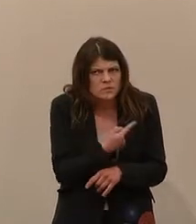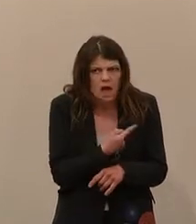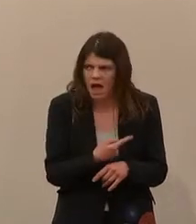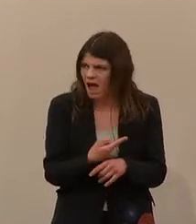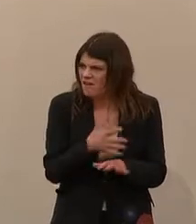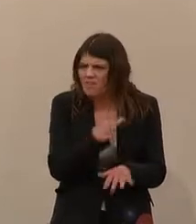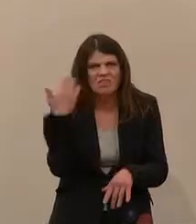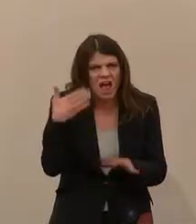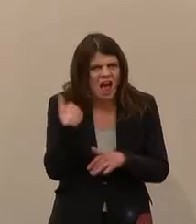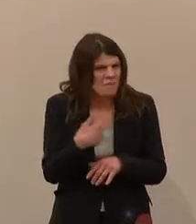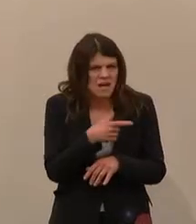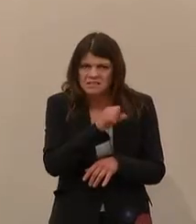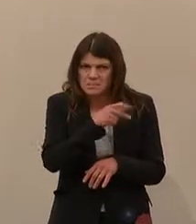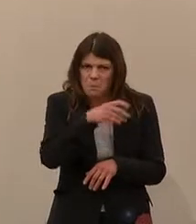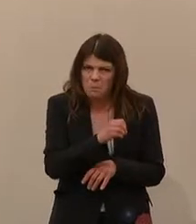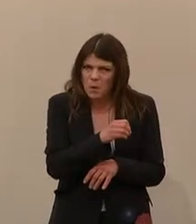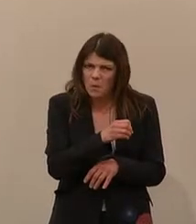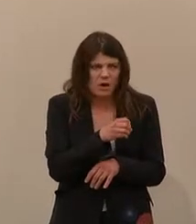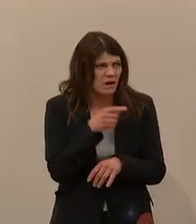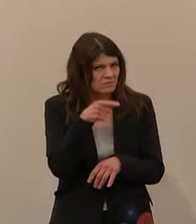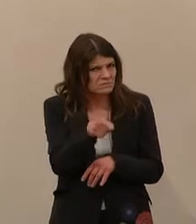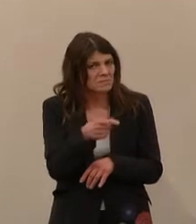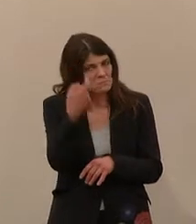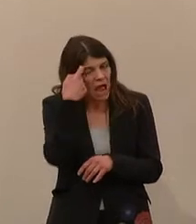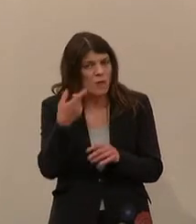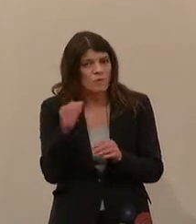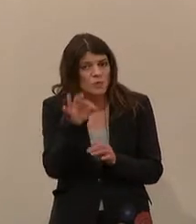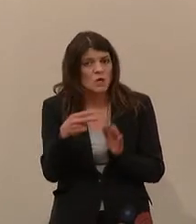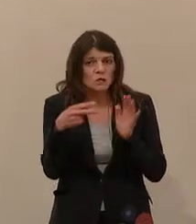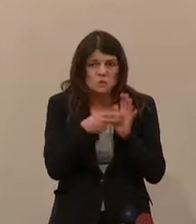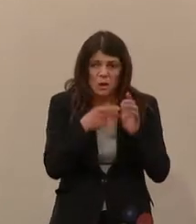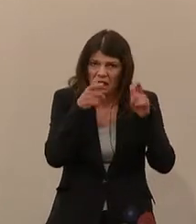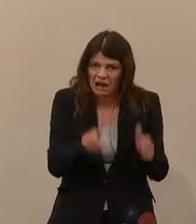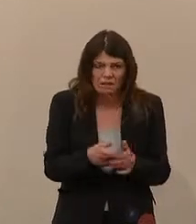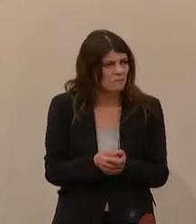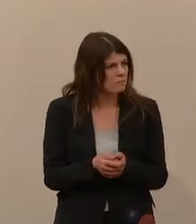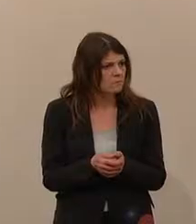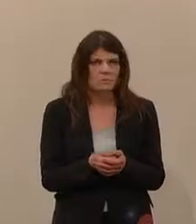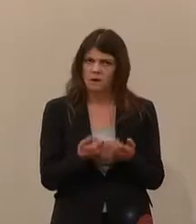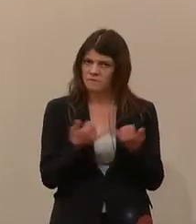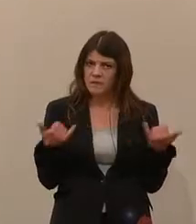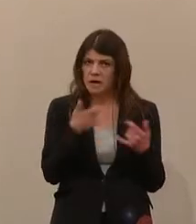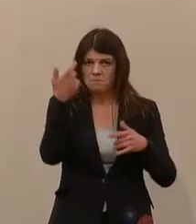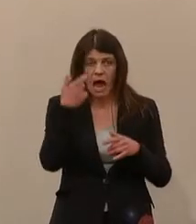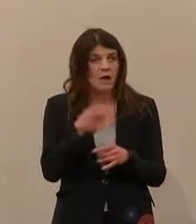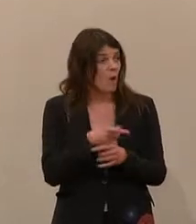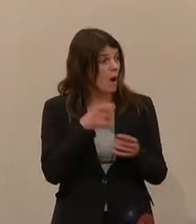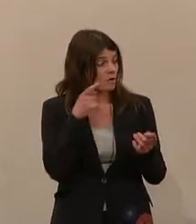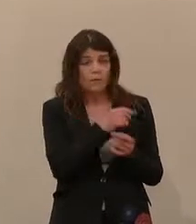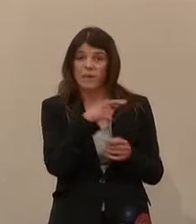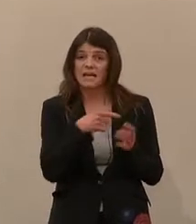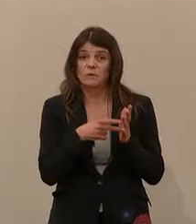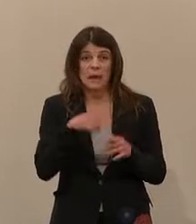Wie war die Position der SPÖ im Syrienkrieg? Wie ist die Position der SPÖ, wenn Anschläge in